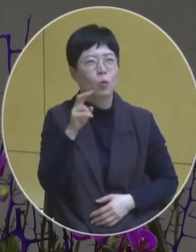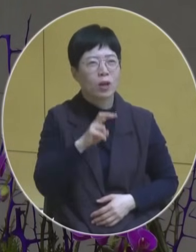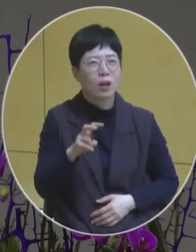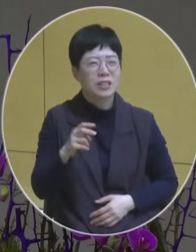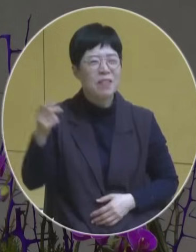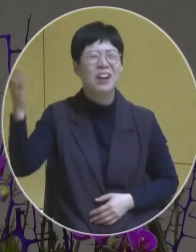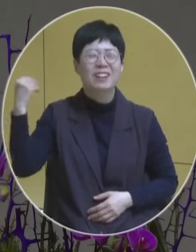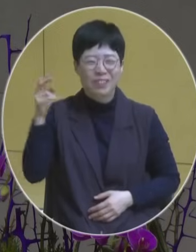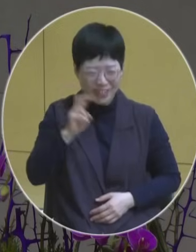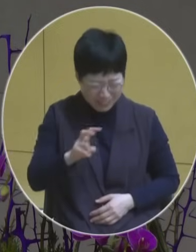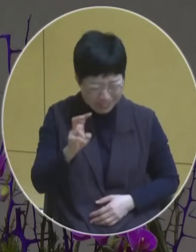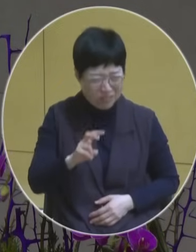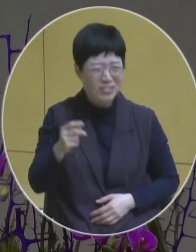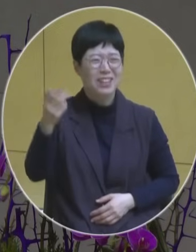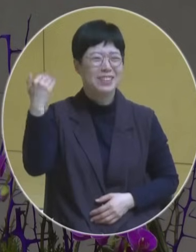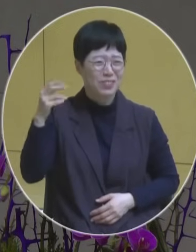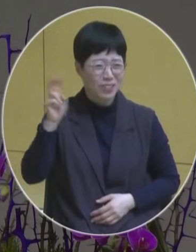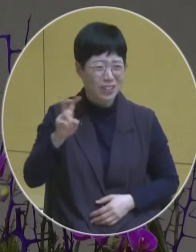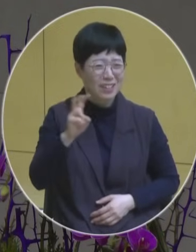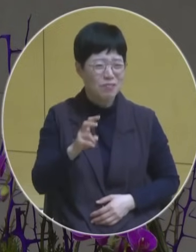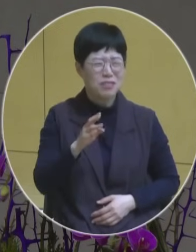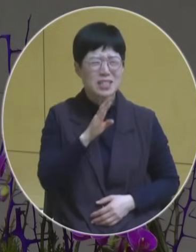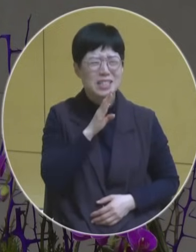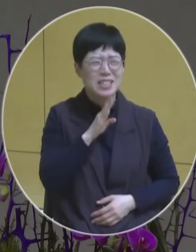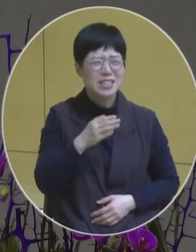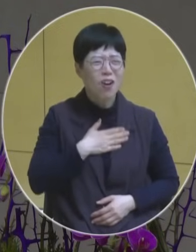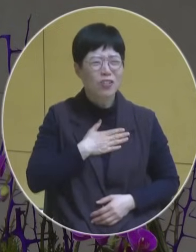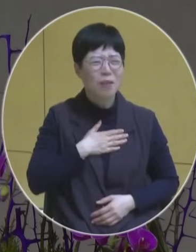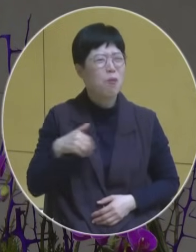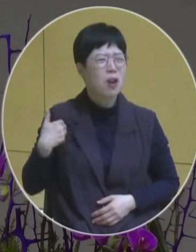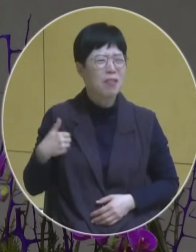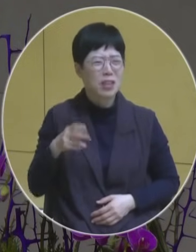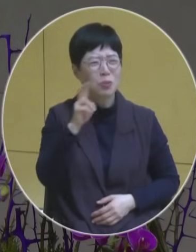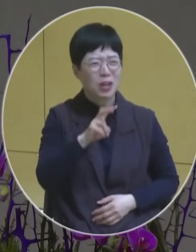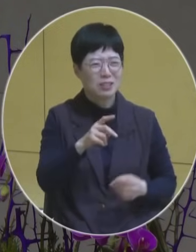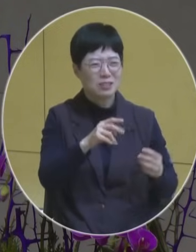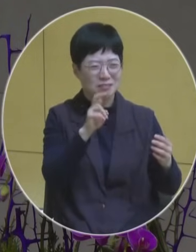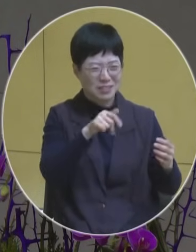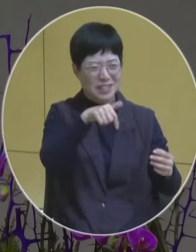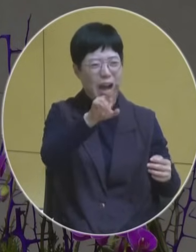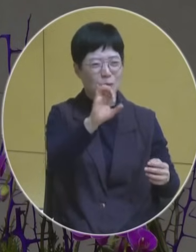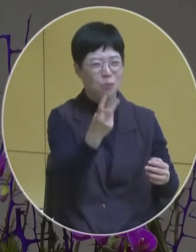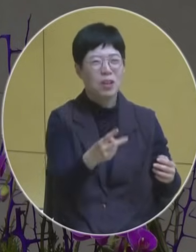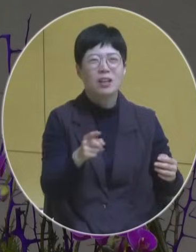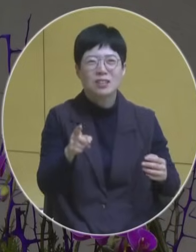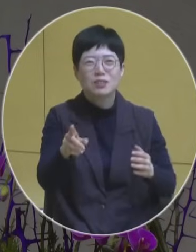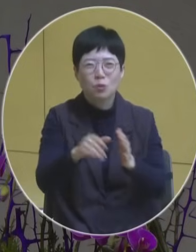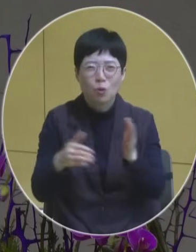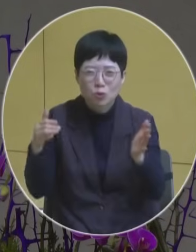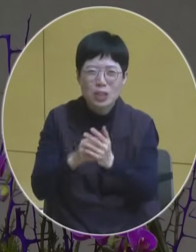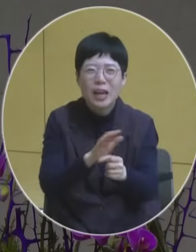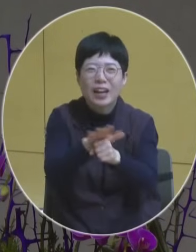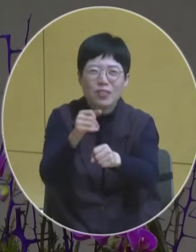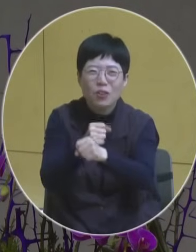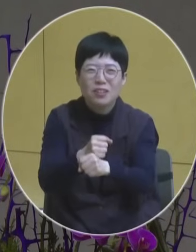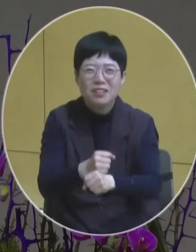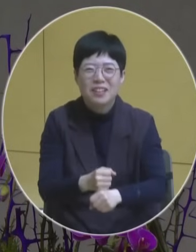그 옛날 노래예요. 여러분 요즘 사람들은 잘 모를 거예요. 네. 그토록 사랑했던 그 사람 돌아설